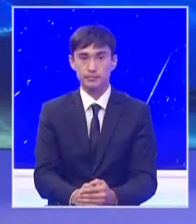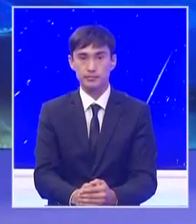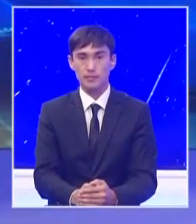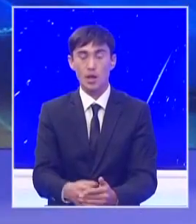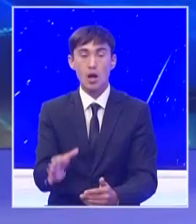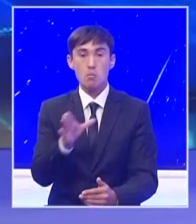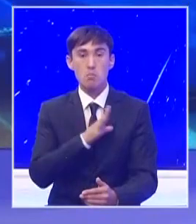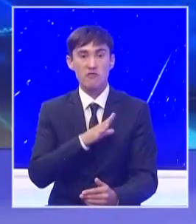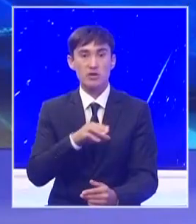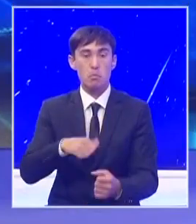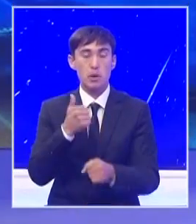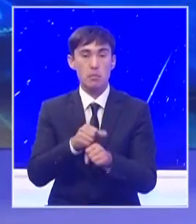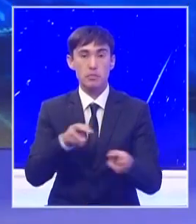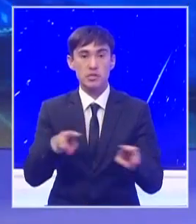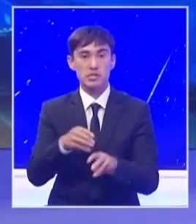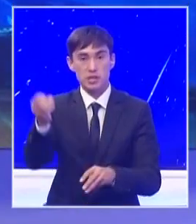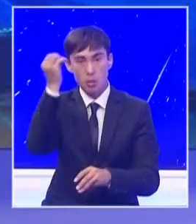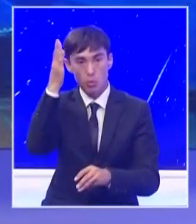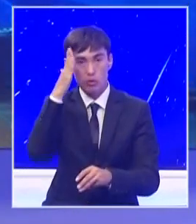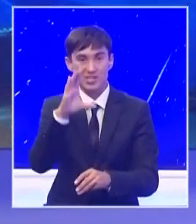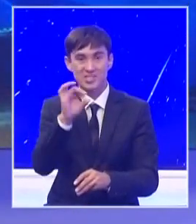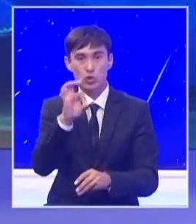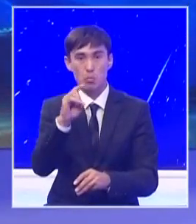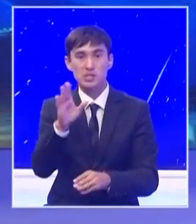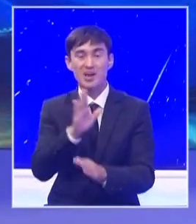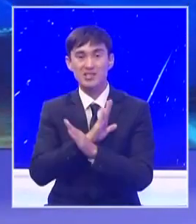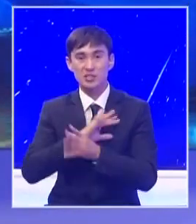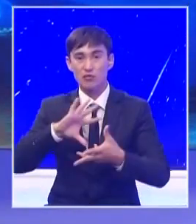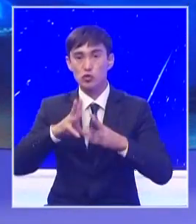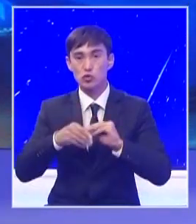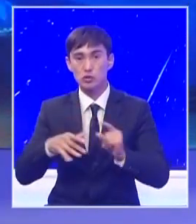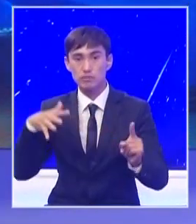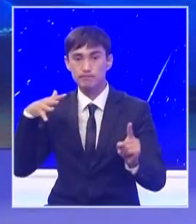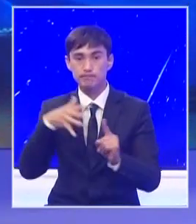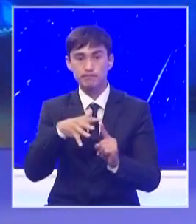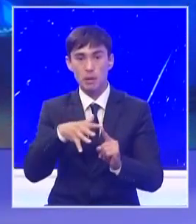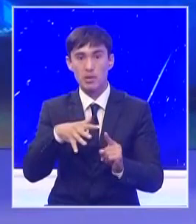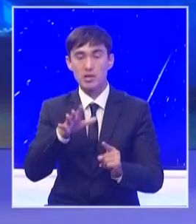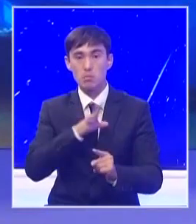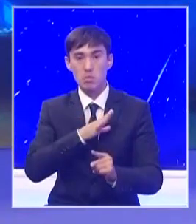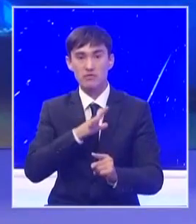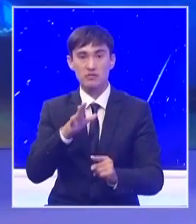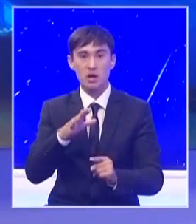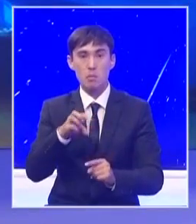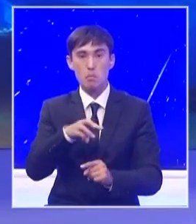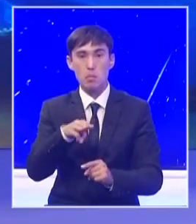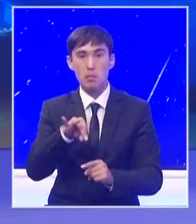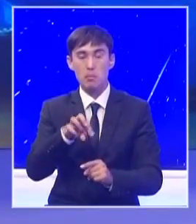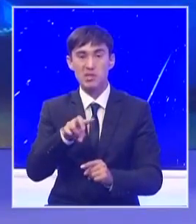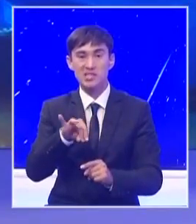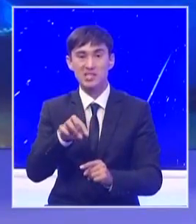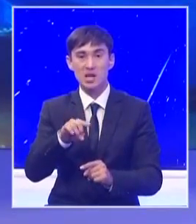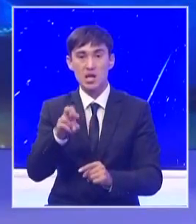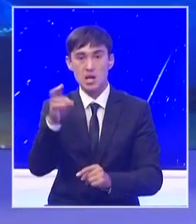Бывший премьер-министр Японии Синдзо Абэ скончался в результате совершенного на него покушения. Нападение на бывшего премьер-министра Японии